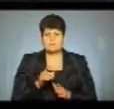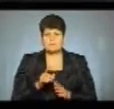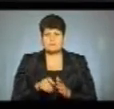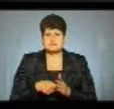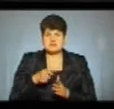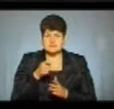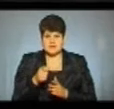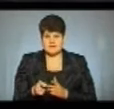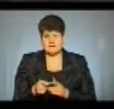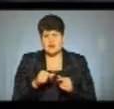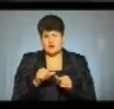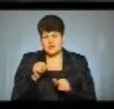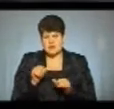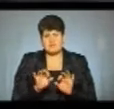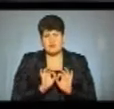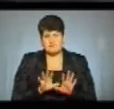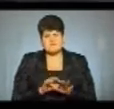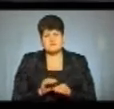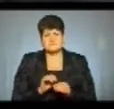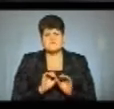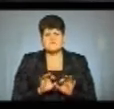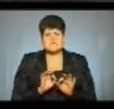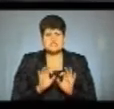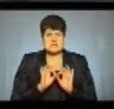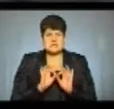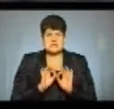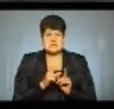на деякі висловлювання депутата Білана.